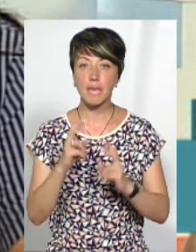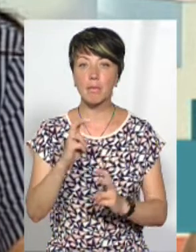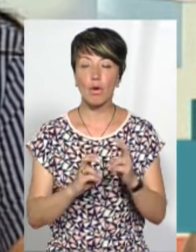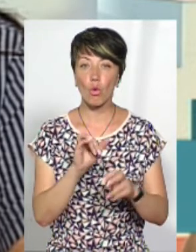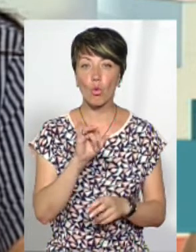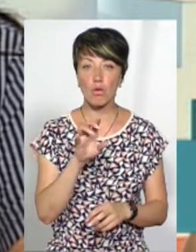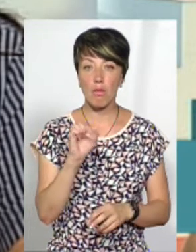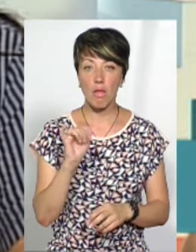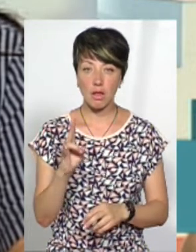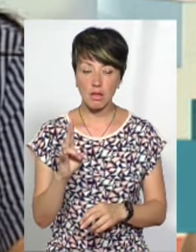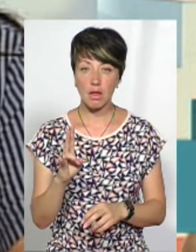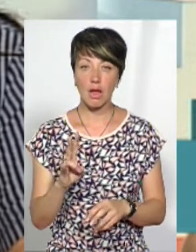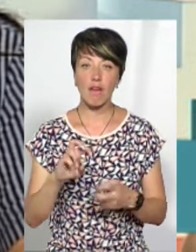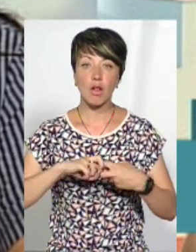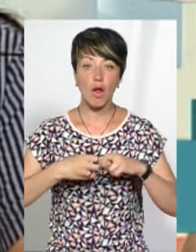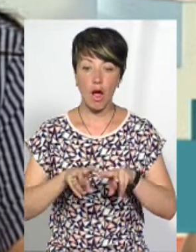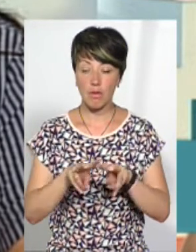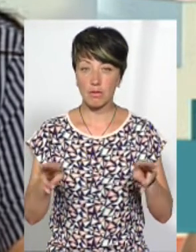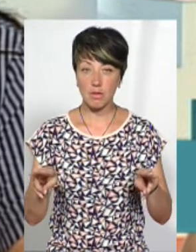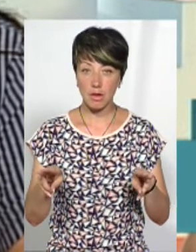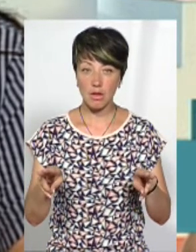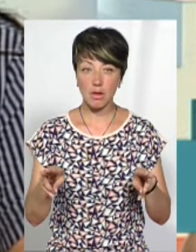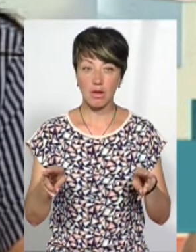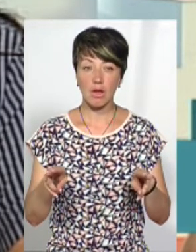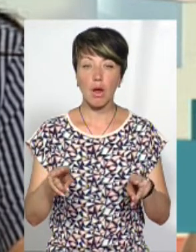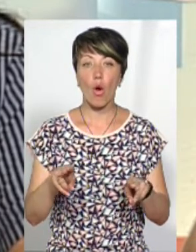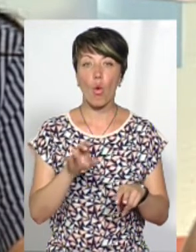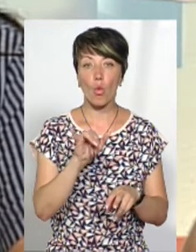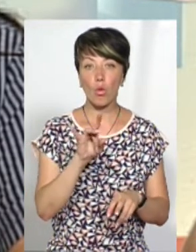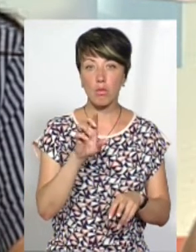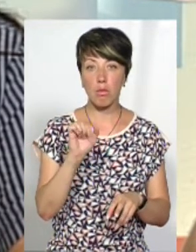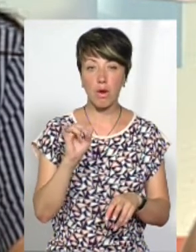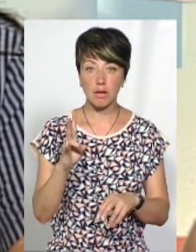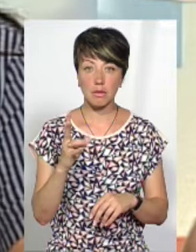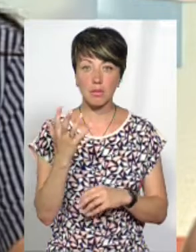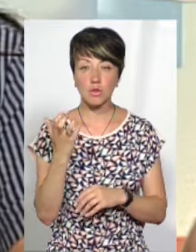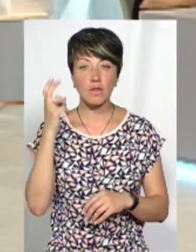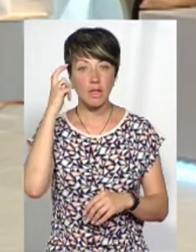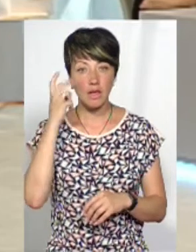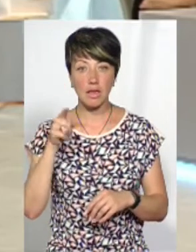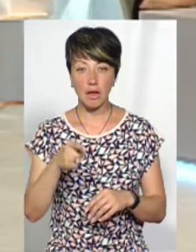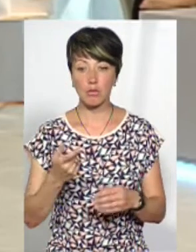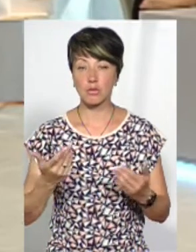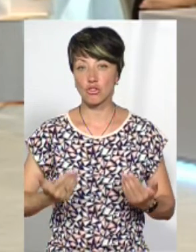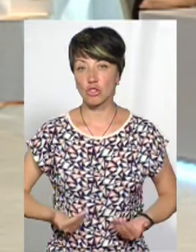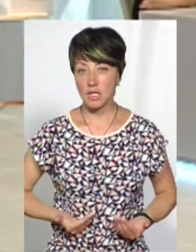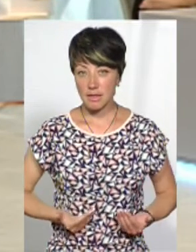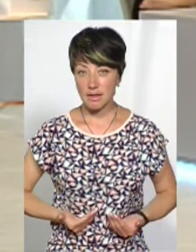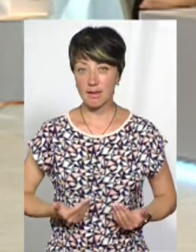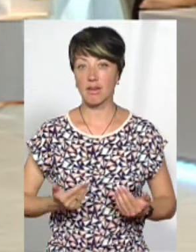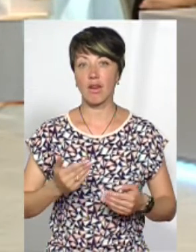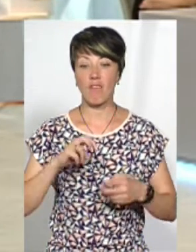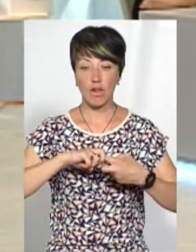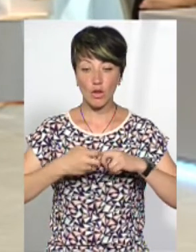в Івано-Франківську, або їхній аналог по франшизі «Урбан 500» в Києві. В «Урбан 100» там 100 жителів Франківська